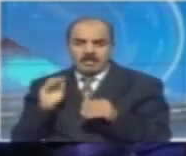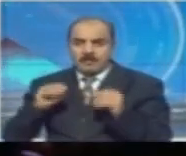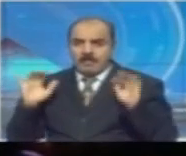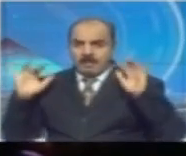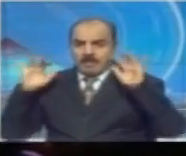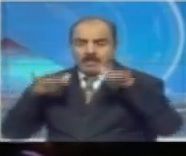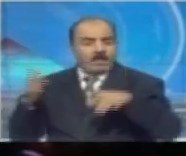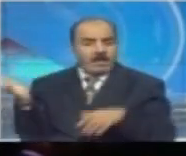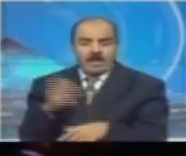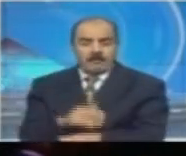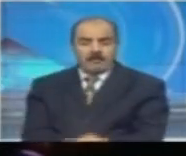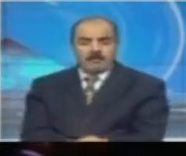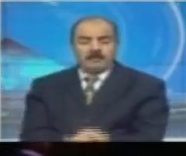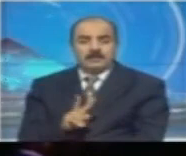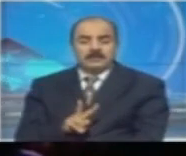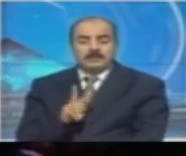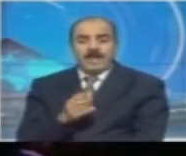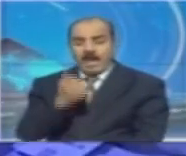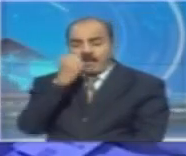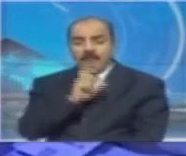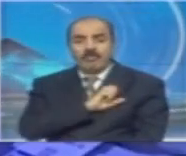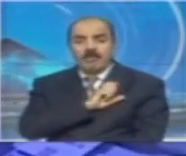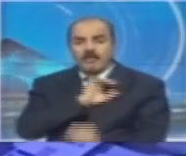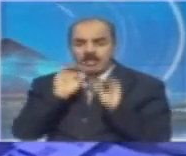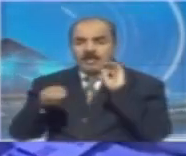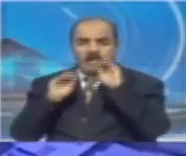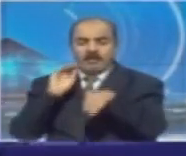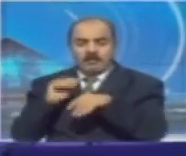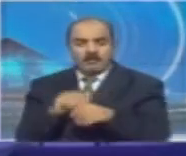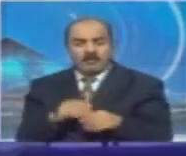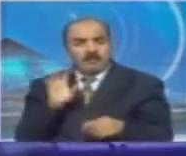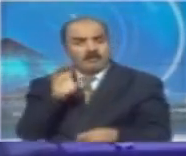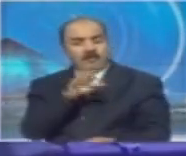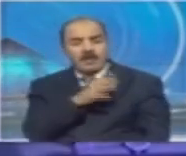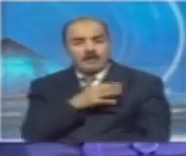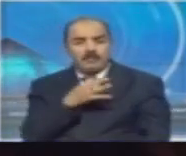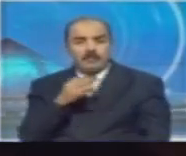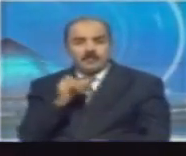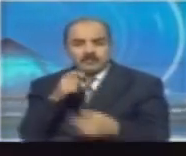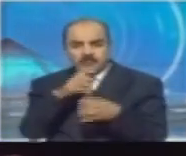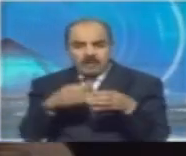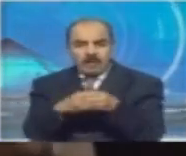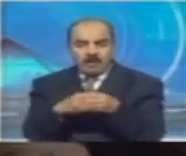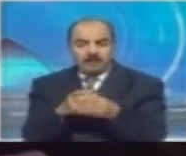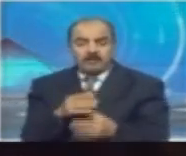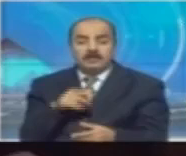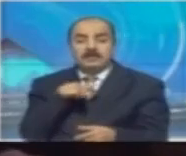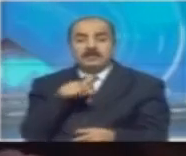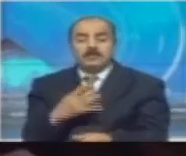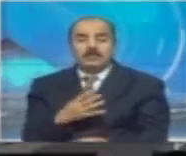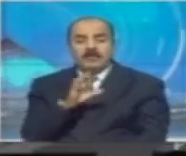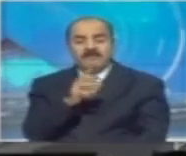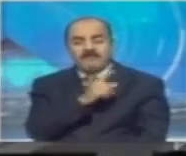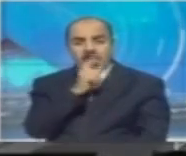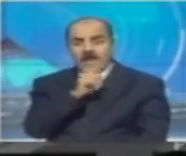بمشاركه اكثر من 7000 طالب يمثلون 350 فريقا بحريا لس 46 دوله